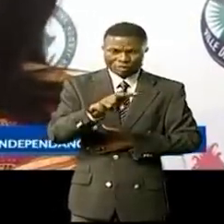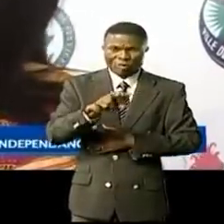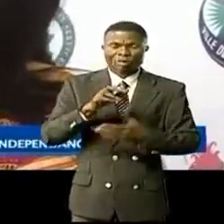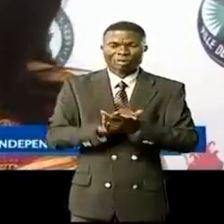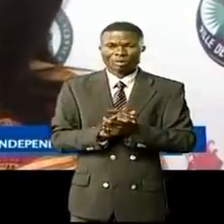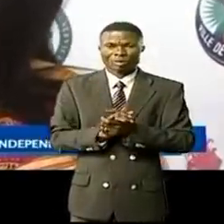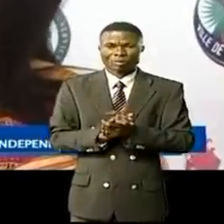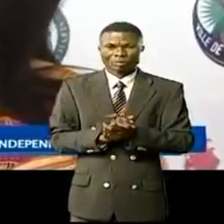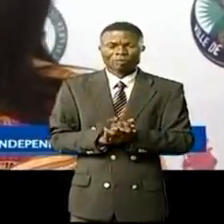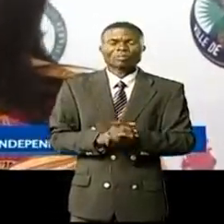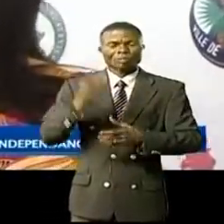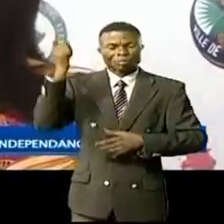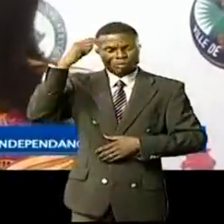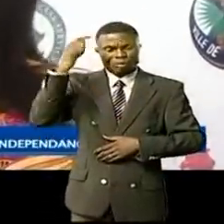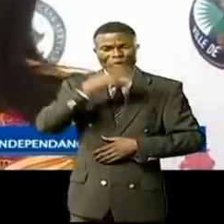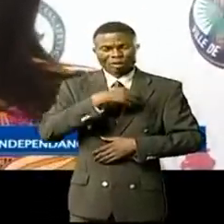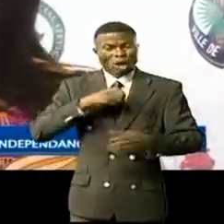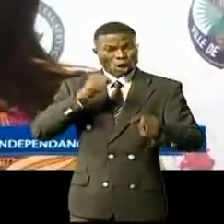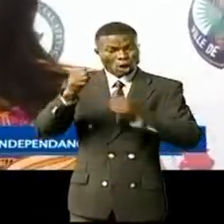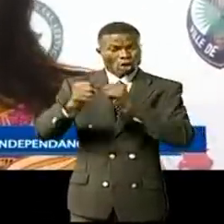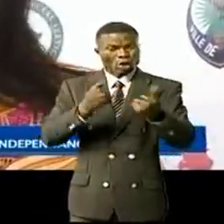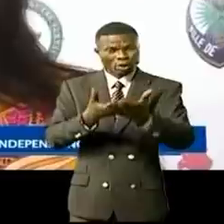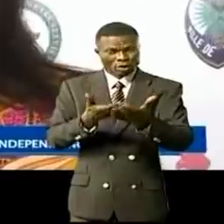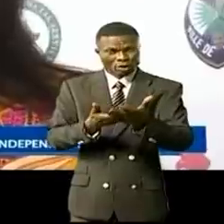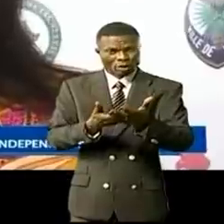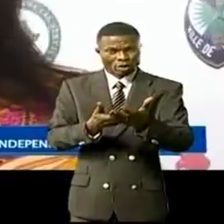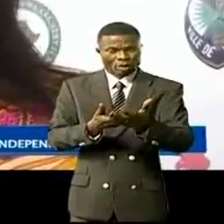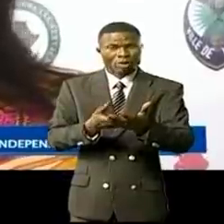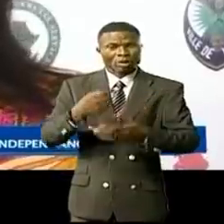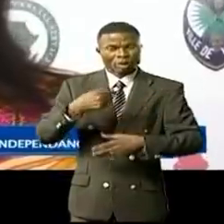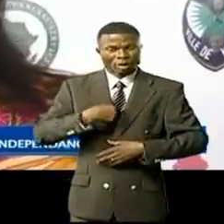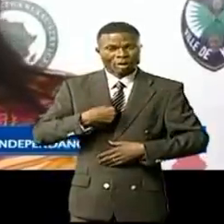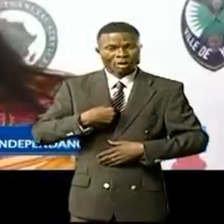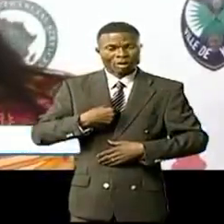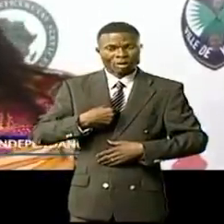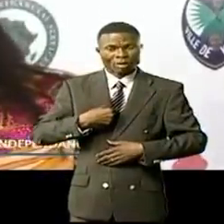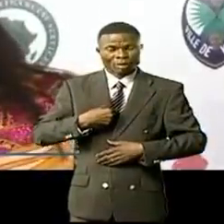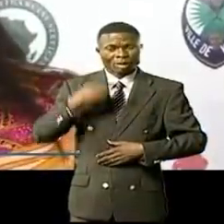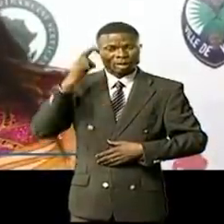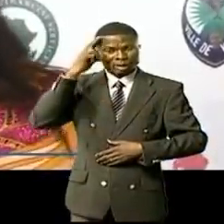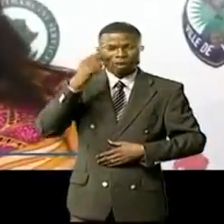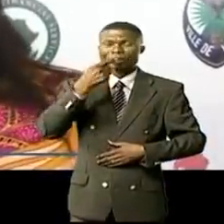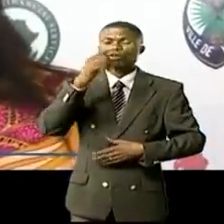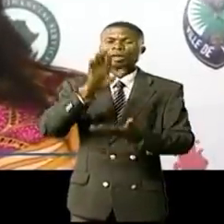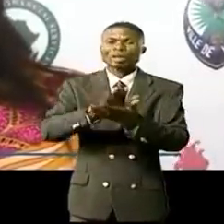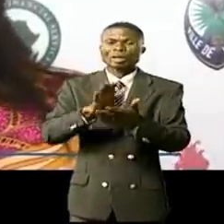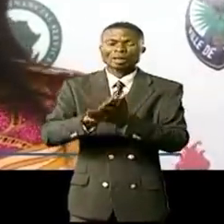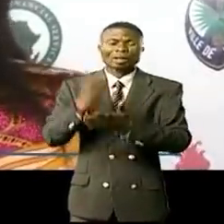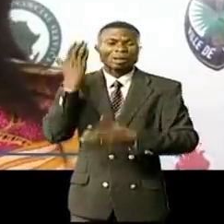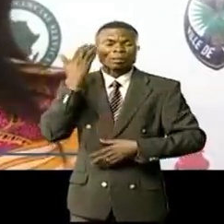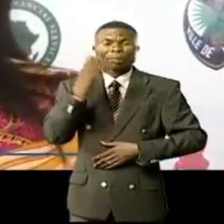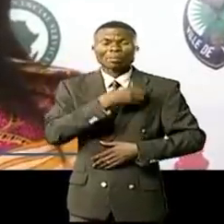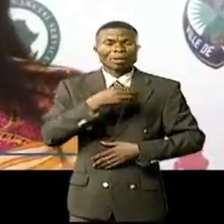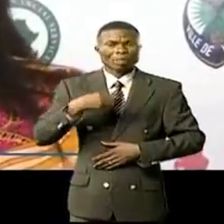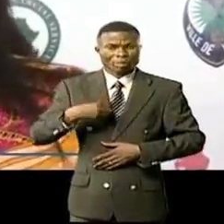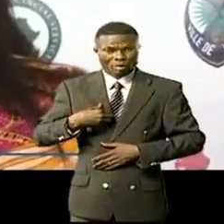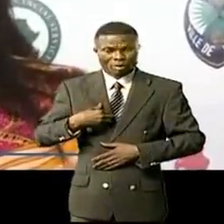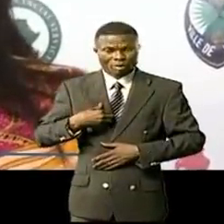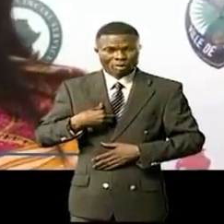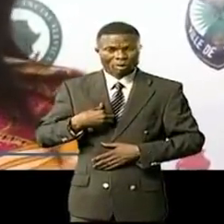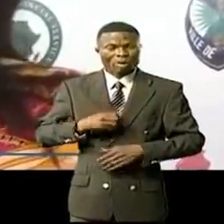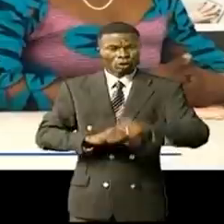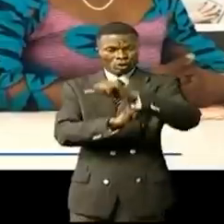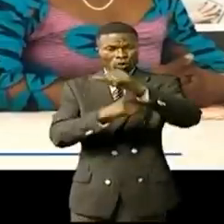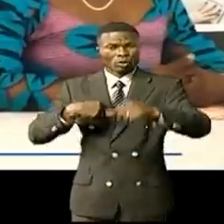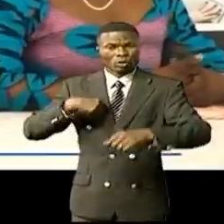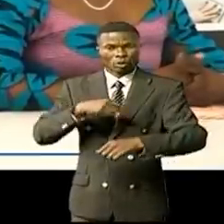ça aille jusqu'au bout. C'est un combat et je tiens à remercier les parents surtout qui nous ont accompagnés